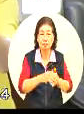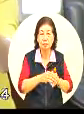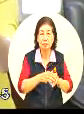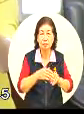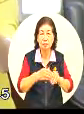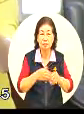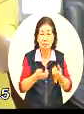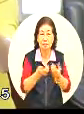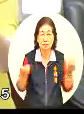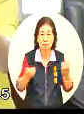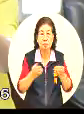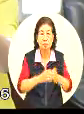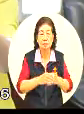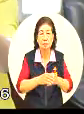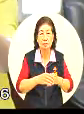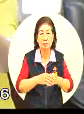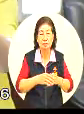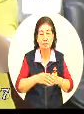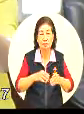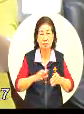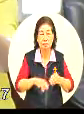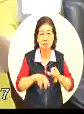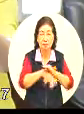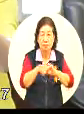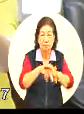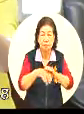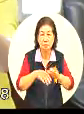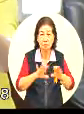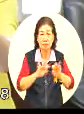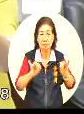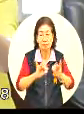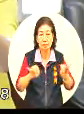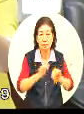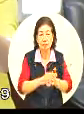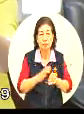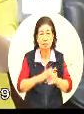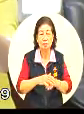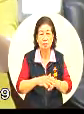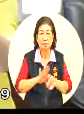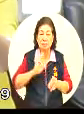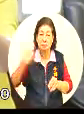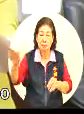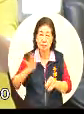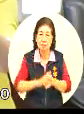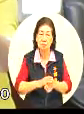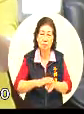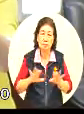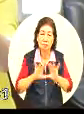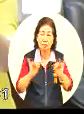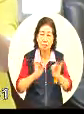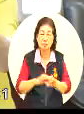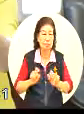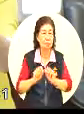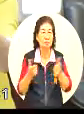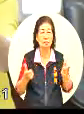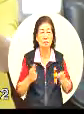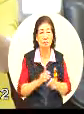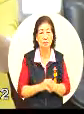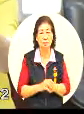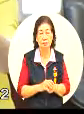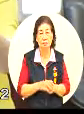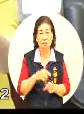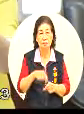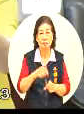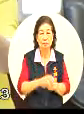那进为分割后，它的法定空地哦，然后就不属于同一宗土地，所以我们这边